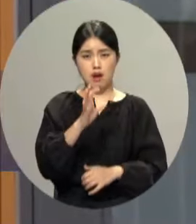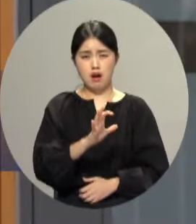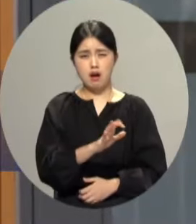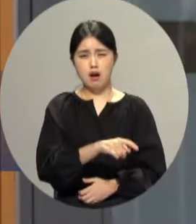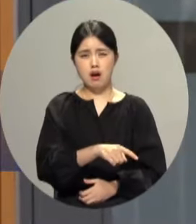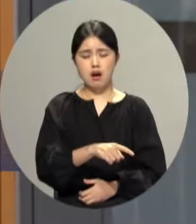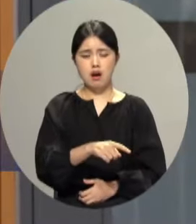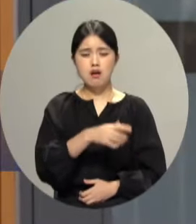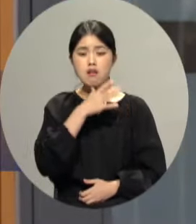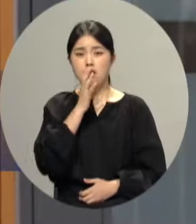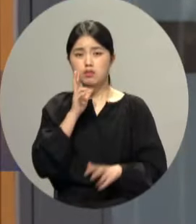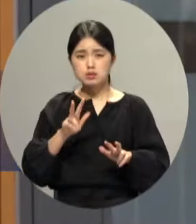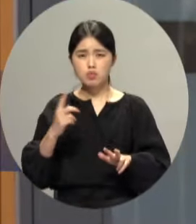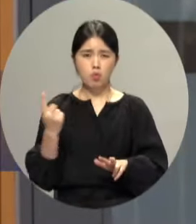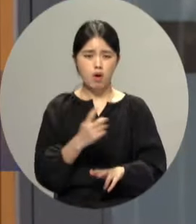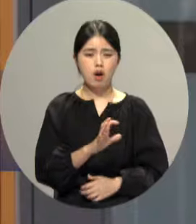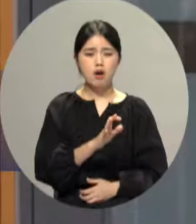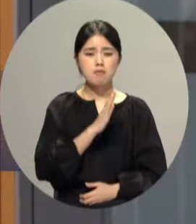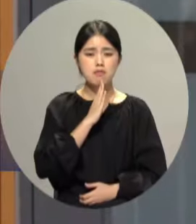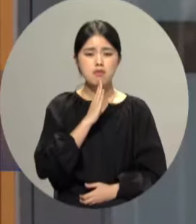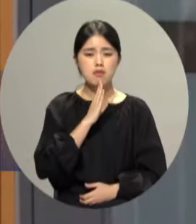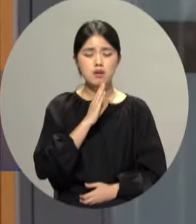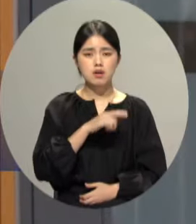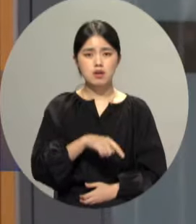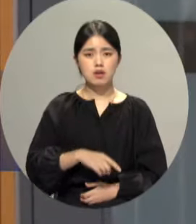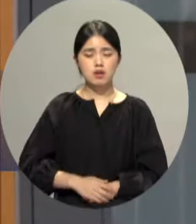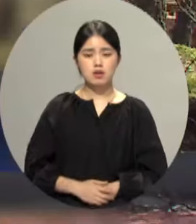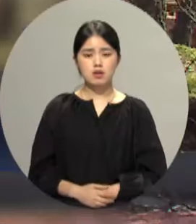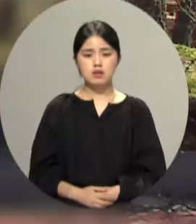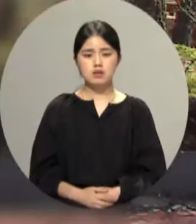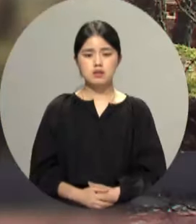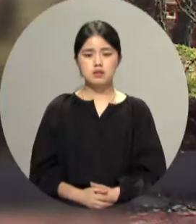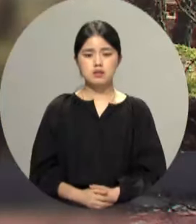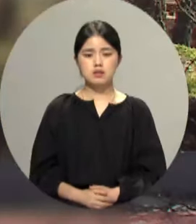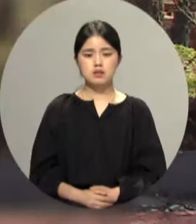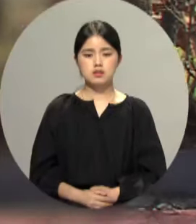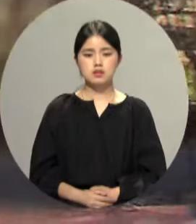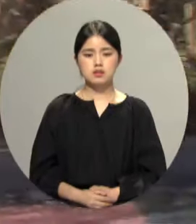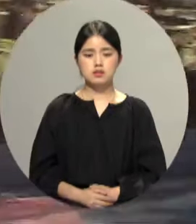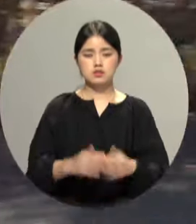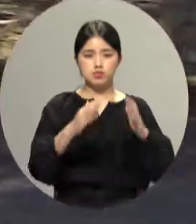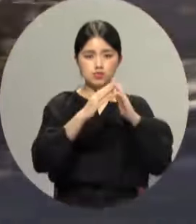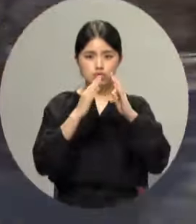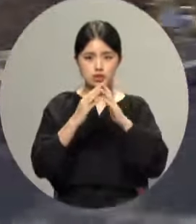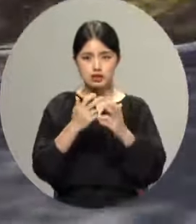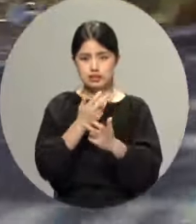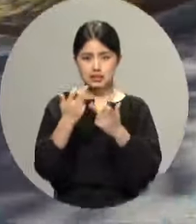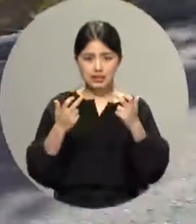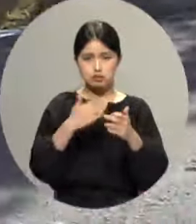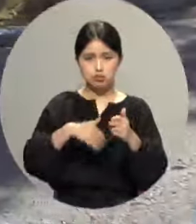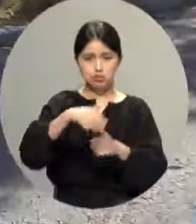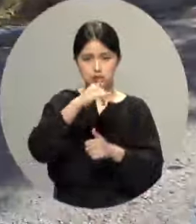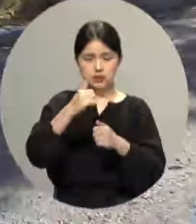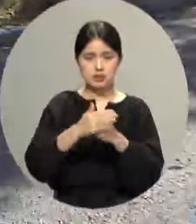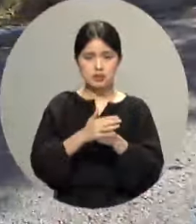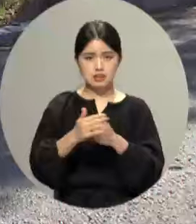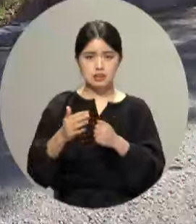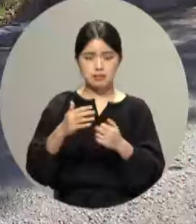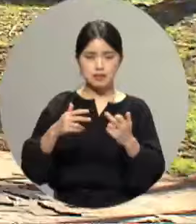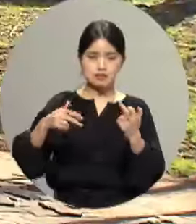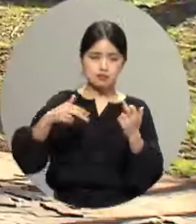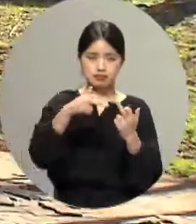어들이 지금도 싸요 이런데 래서 보도 싸고 그래요 주택가와 산자락의 위치해 산객의 발길이